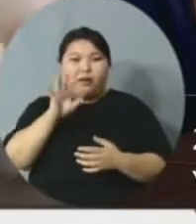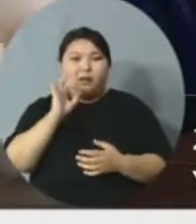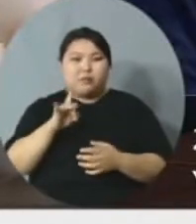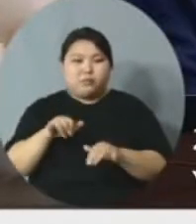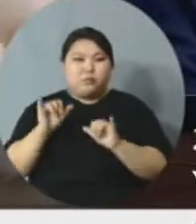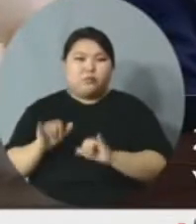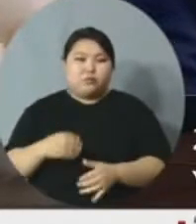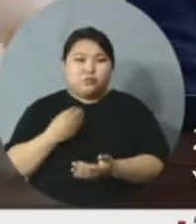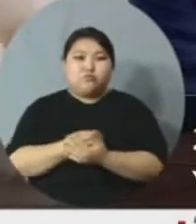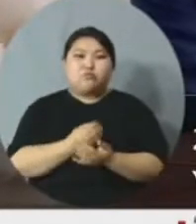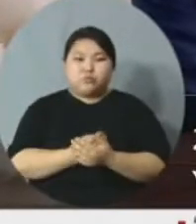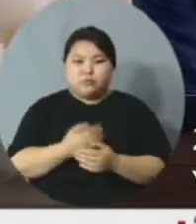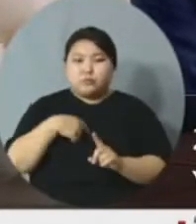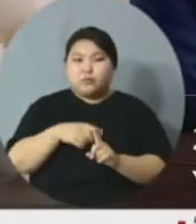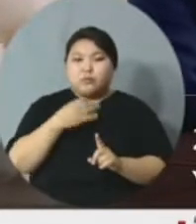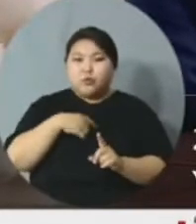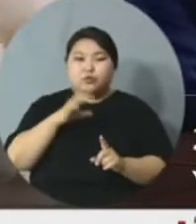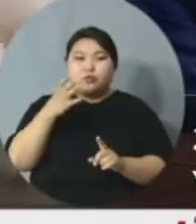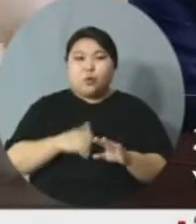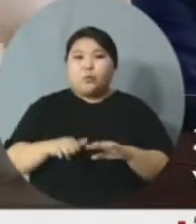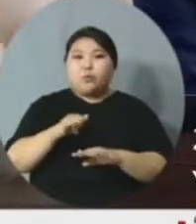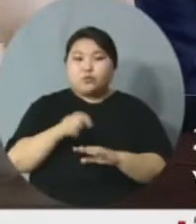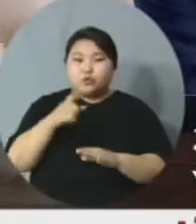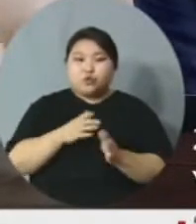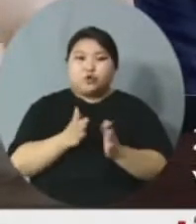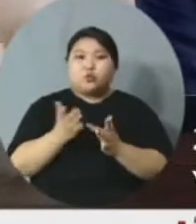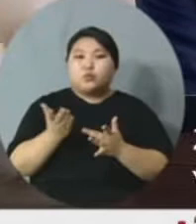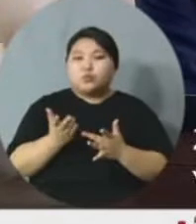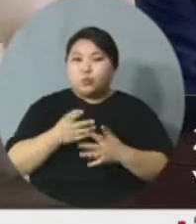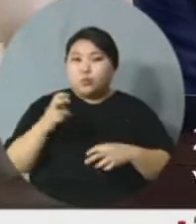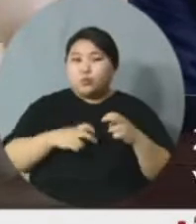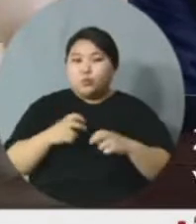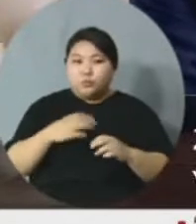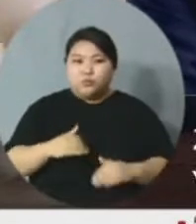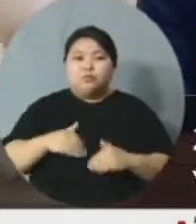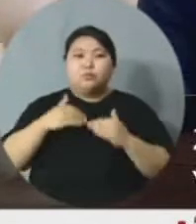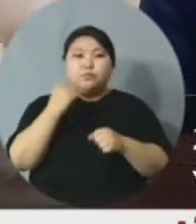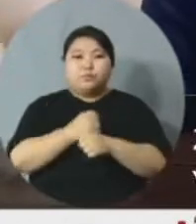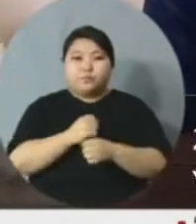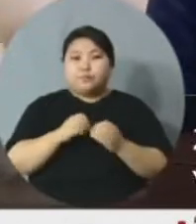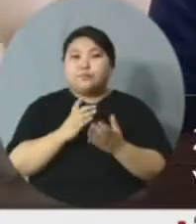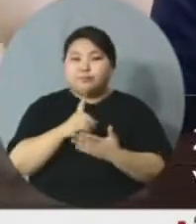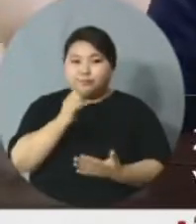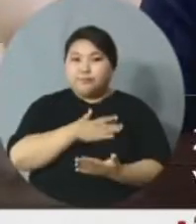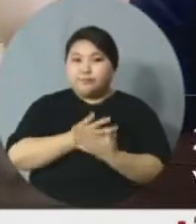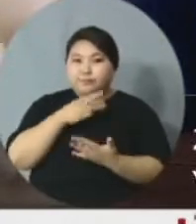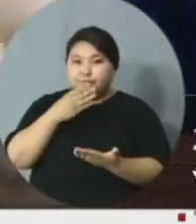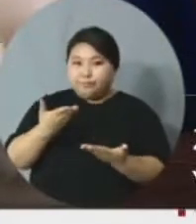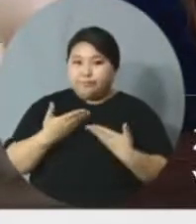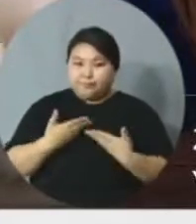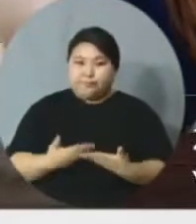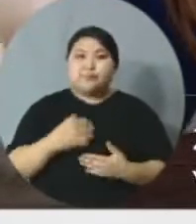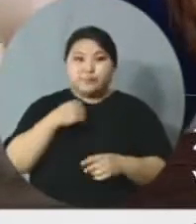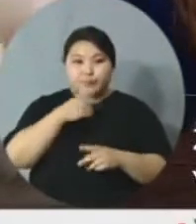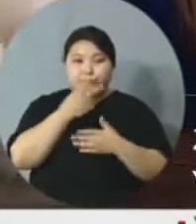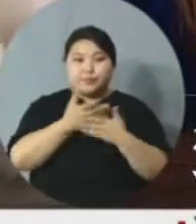нь аял жуулчлал яах вэ? Тэгэхээр солонгосын жижиг том үйлдвэрлэлийг хөгжүүлэх ажил хийж байгаа шүү дээ. Баг баярлалаа мэдээлэл өгсөн.